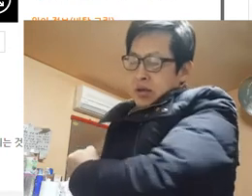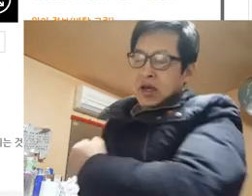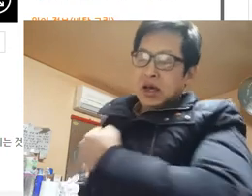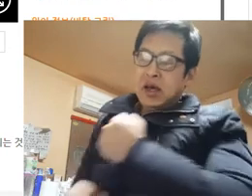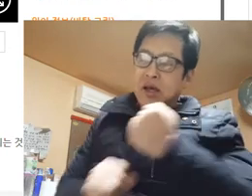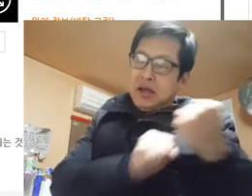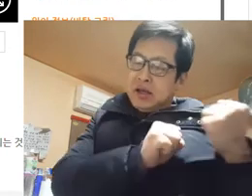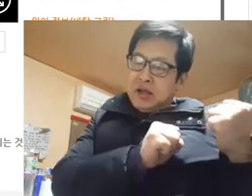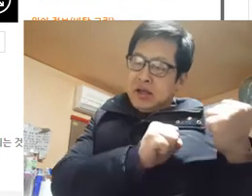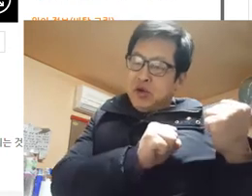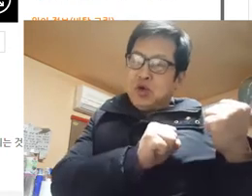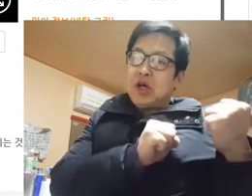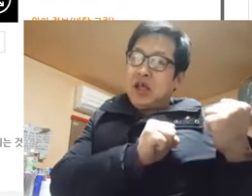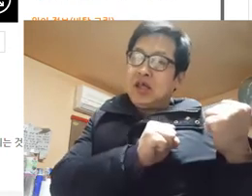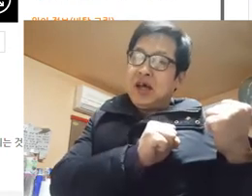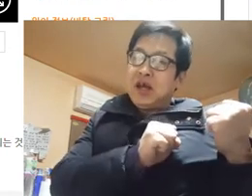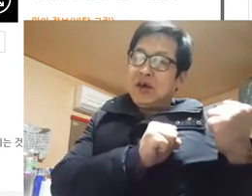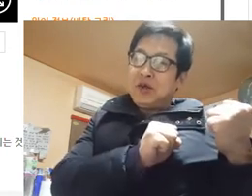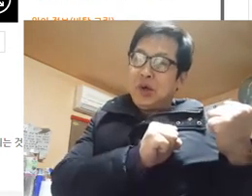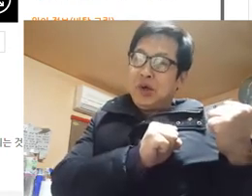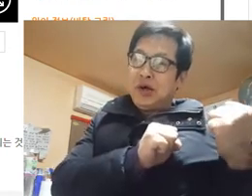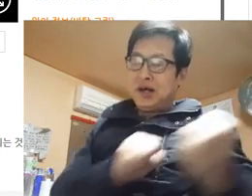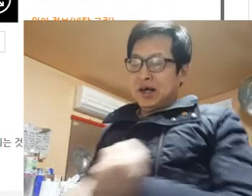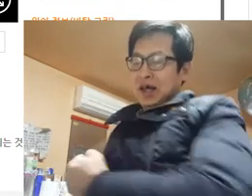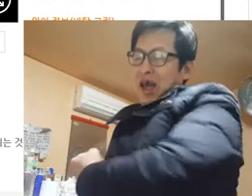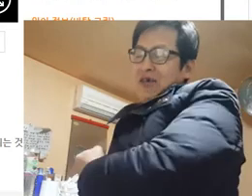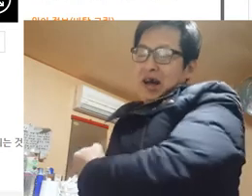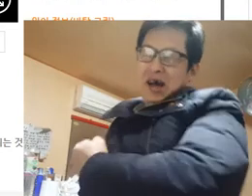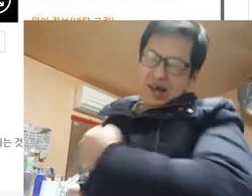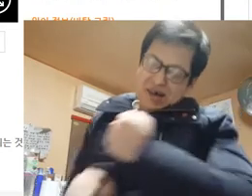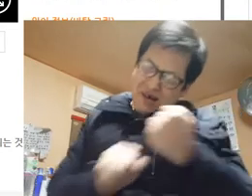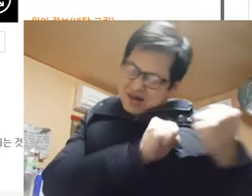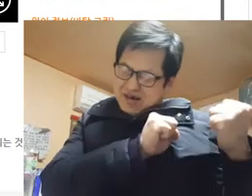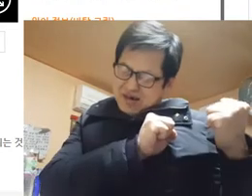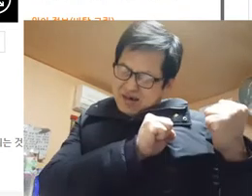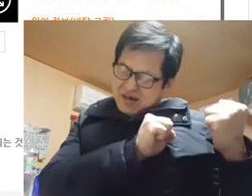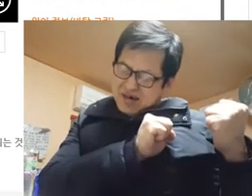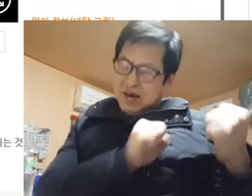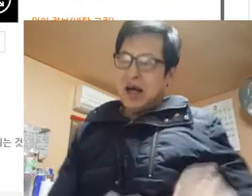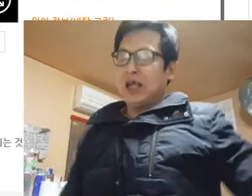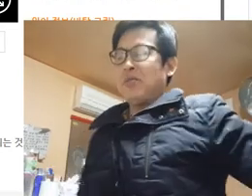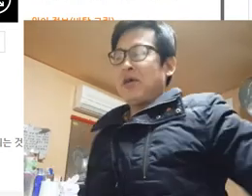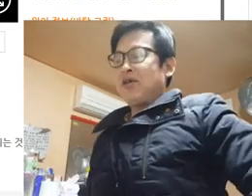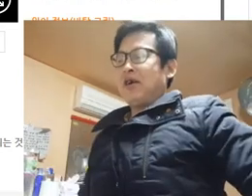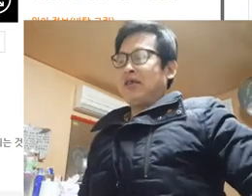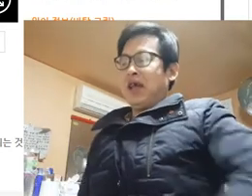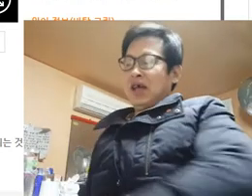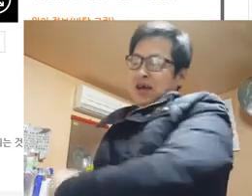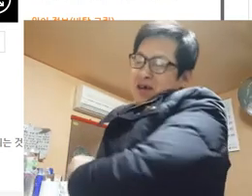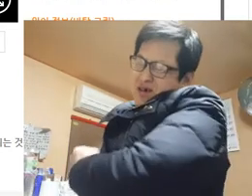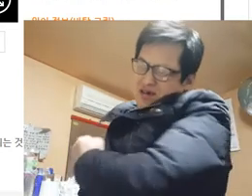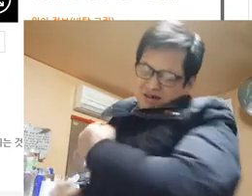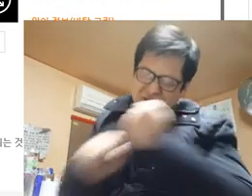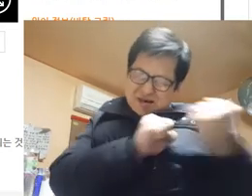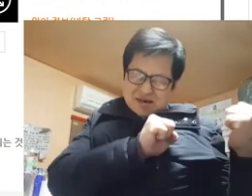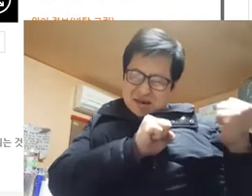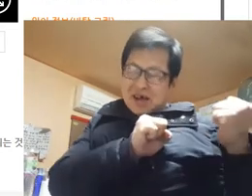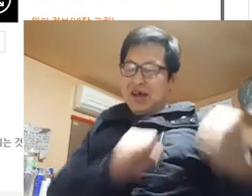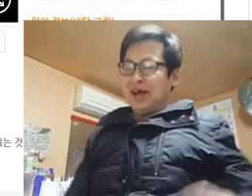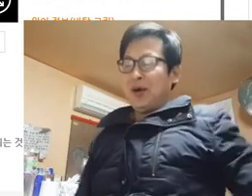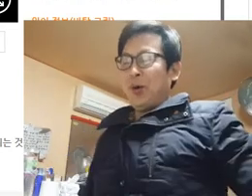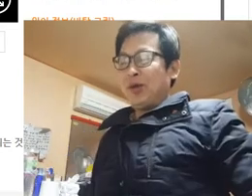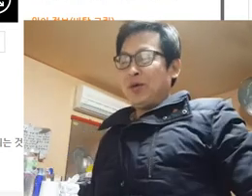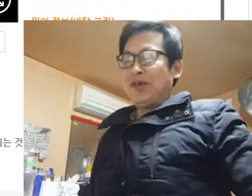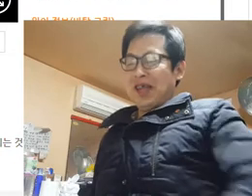이렇게 유추가 된다는 거죠 게으르다 아침에 일어날 때 으음